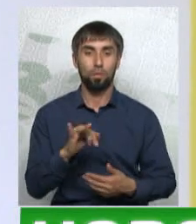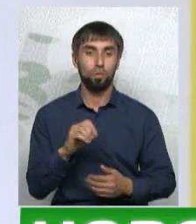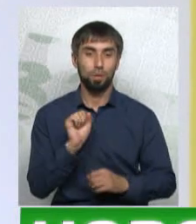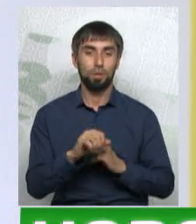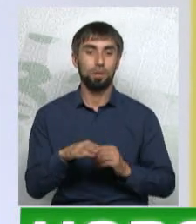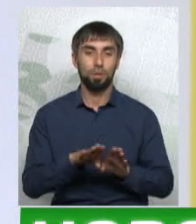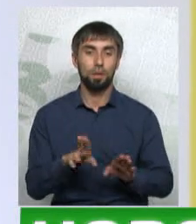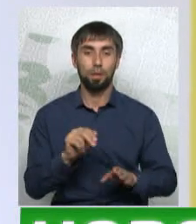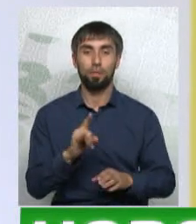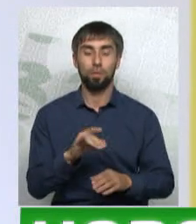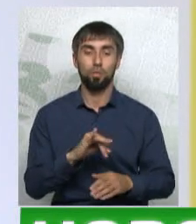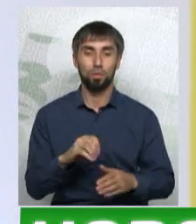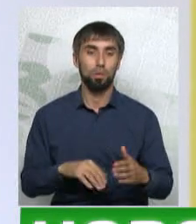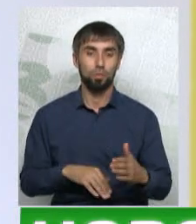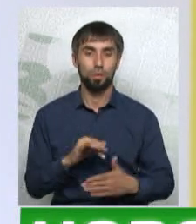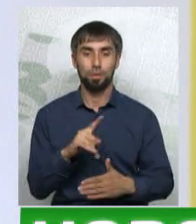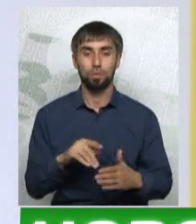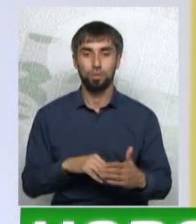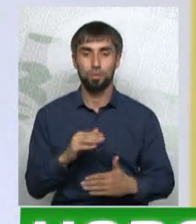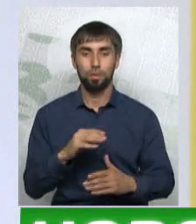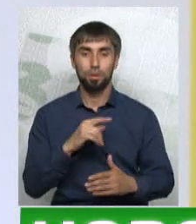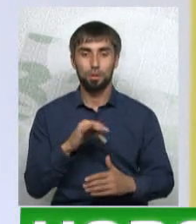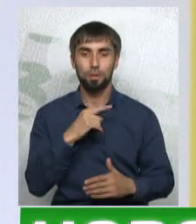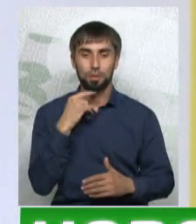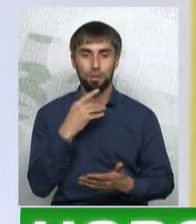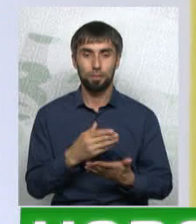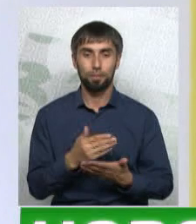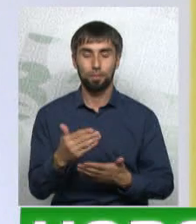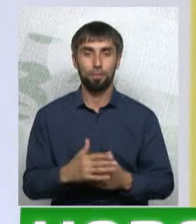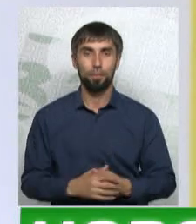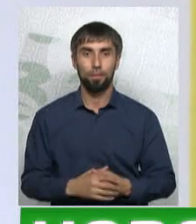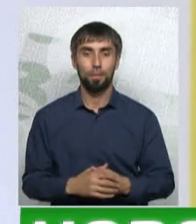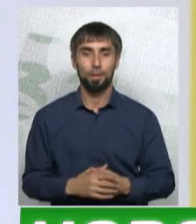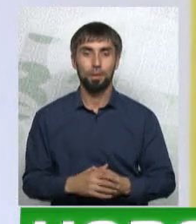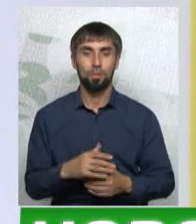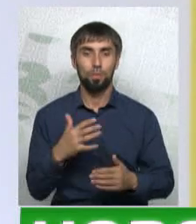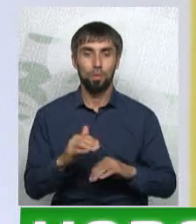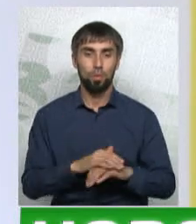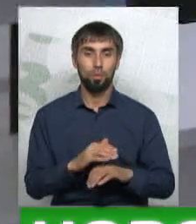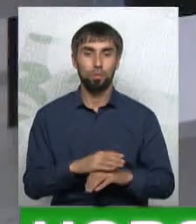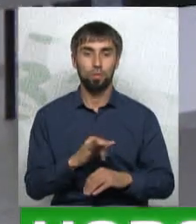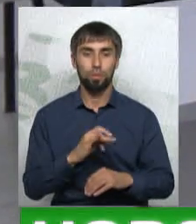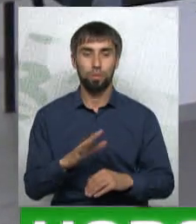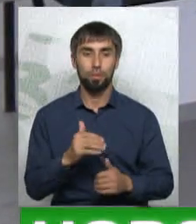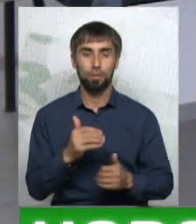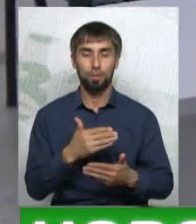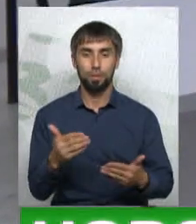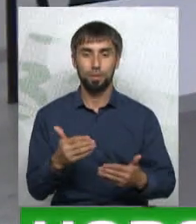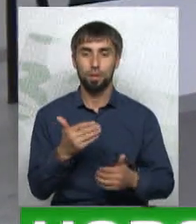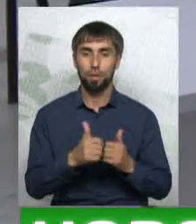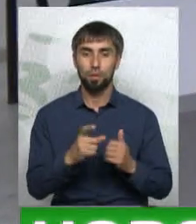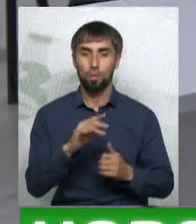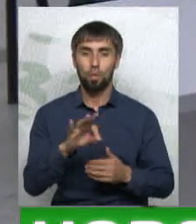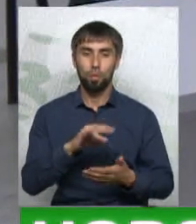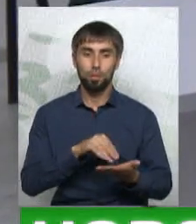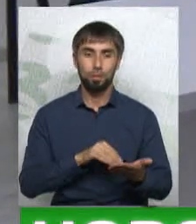вы являетесь лучшими шахматистами в своей среде. Молодцы, успехов вам! Каждый свой ход они